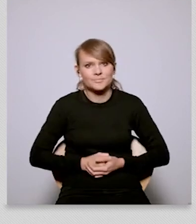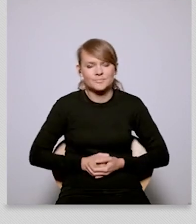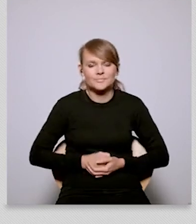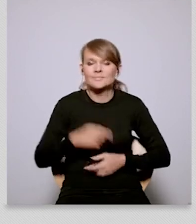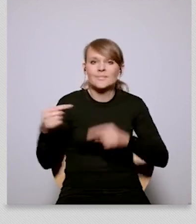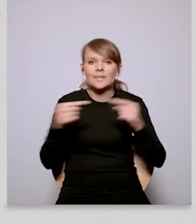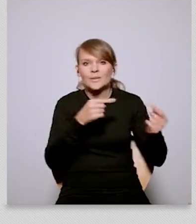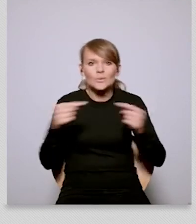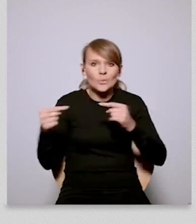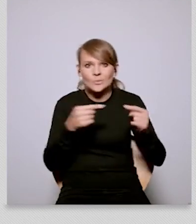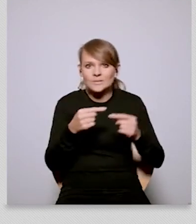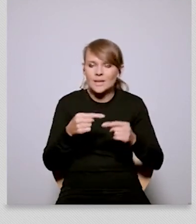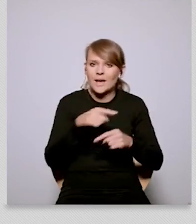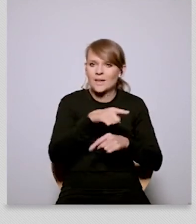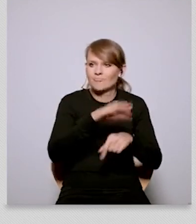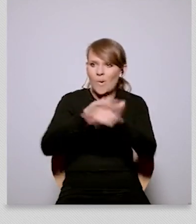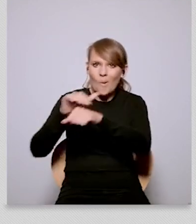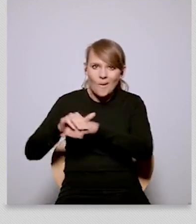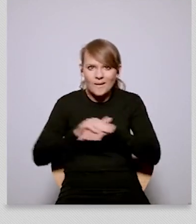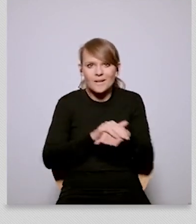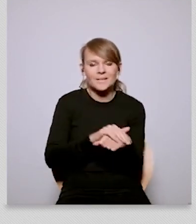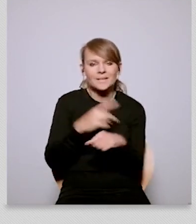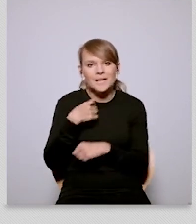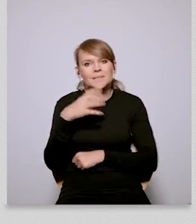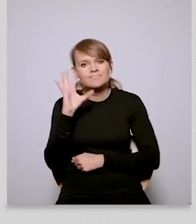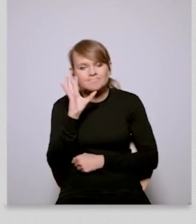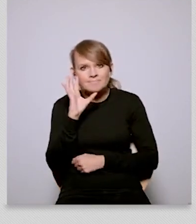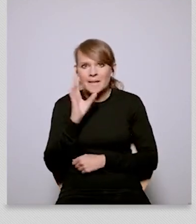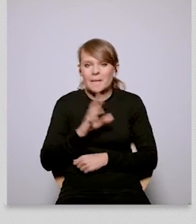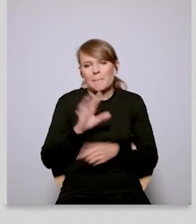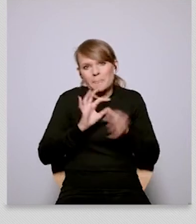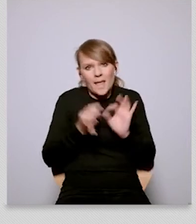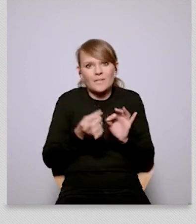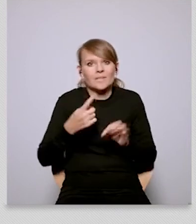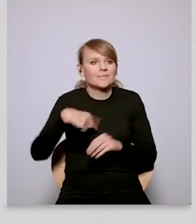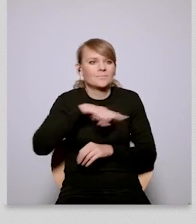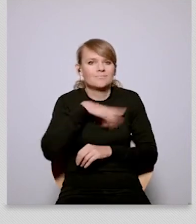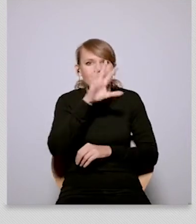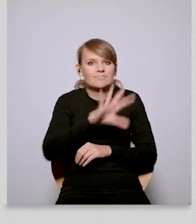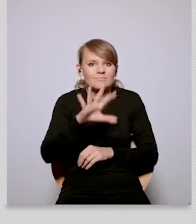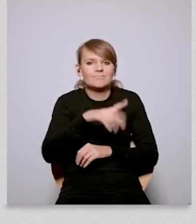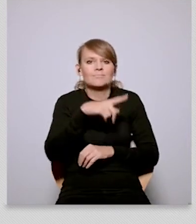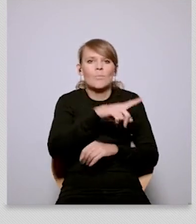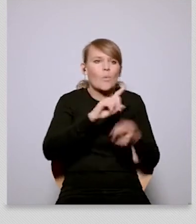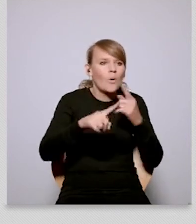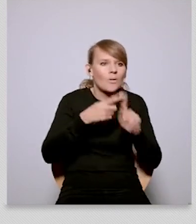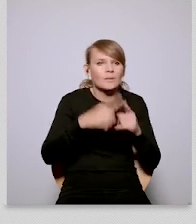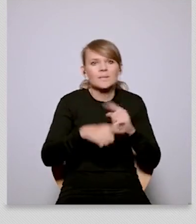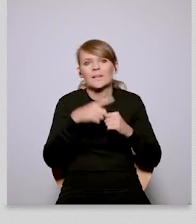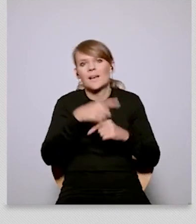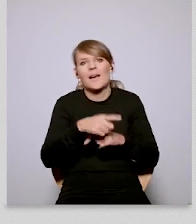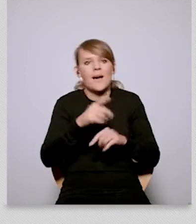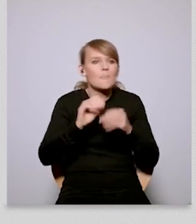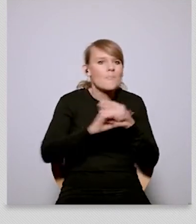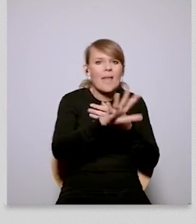dyskusji z kolegami no też nawet jeżeli śledzimy to co się dzieje w dyskursie politycznym i medialnym w Czechach